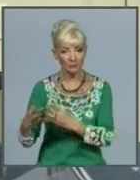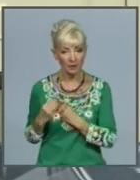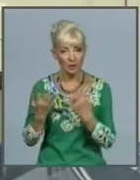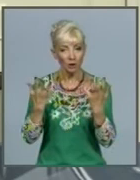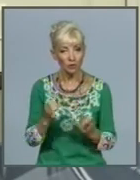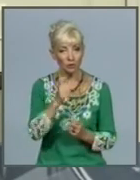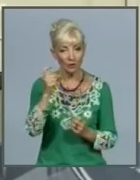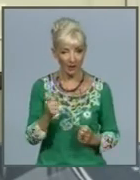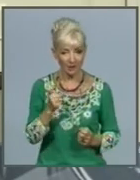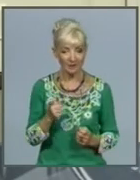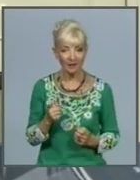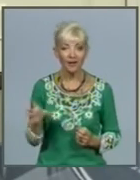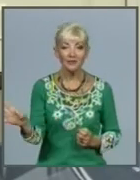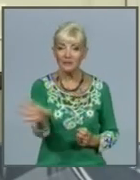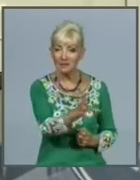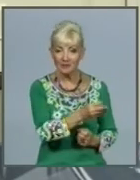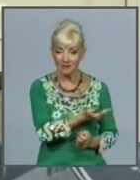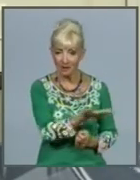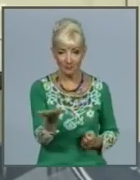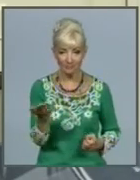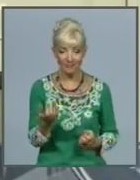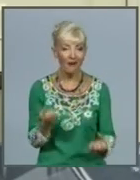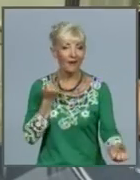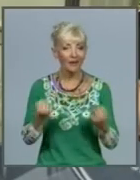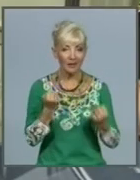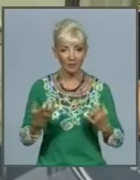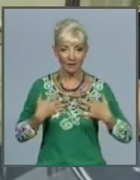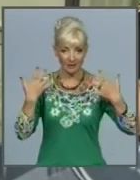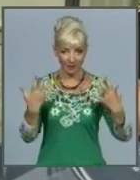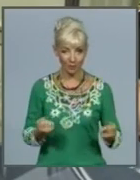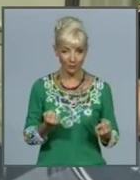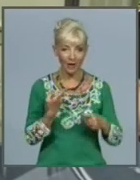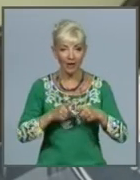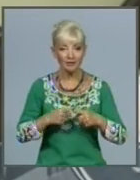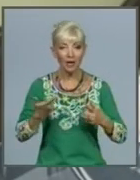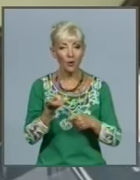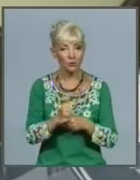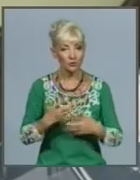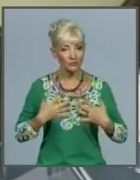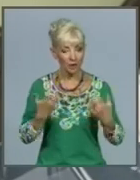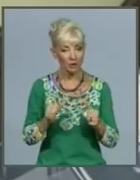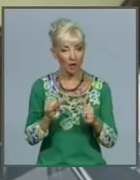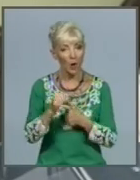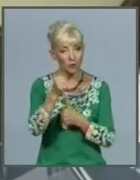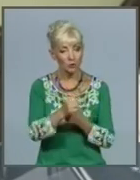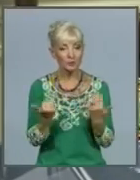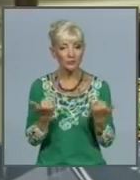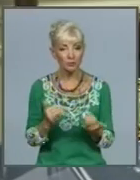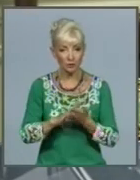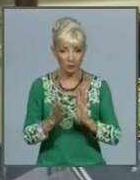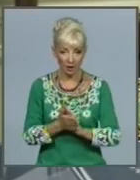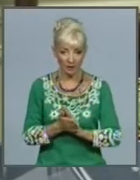всім, крепкого здоровья, это очень важно, особенно в сегодняшней ситуации.